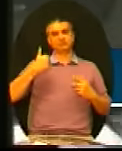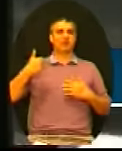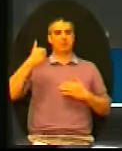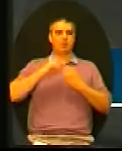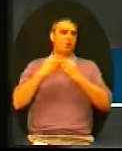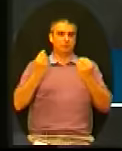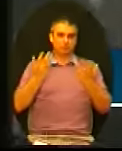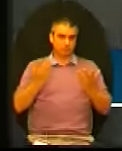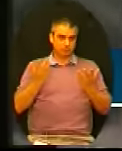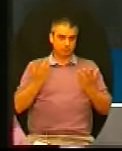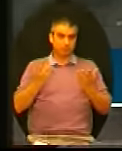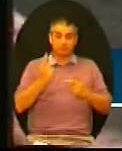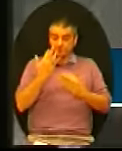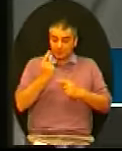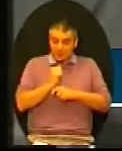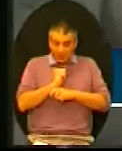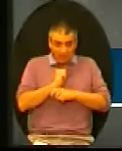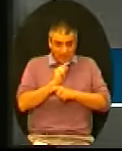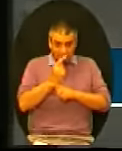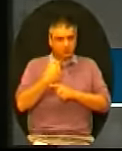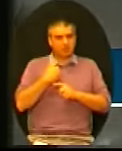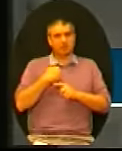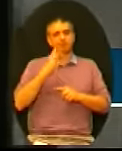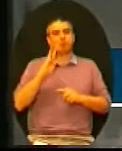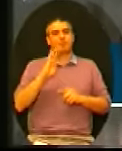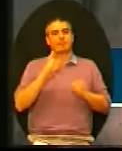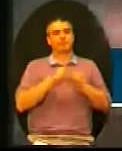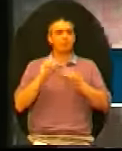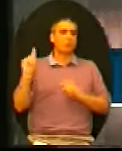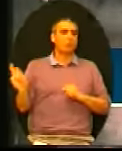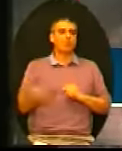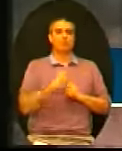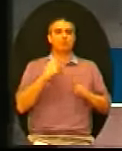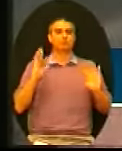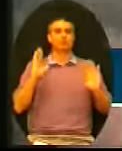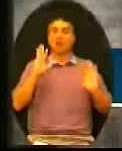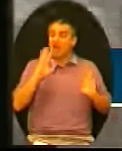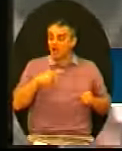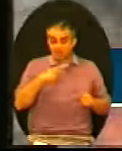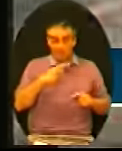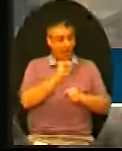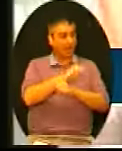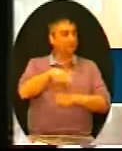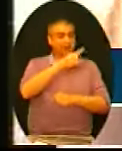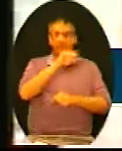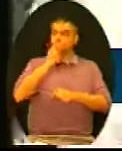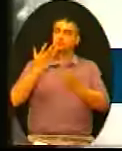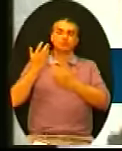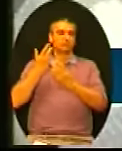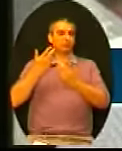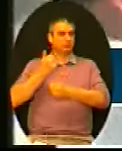או משהו כזה. מהרגע הראשון הבנתי, אני שלמה בניזרי כמו כולם, גם עם האסירים וגם עם